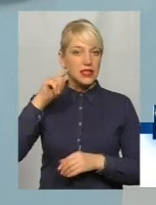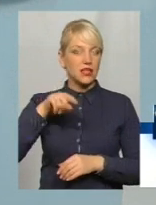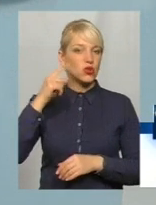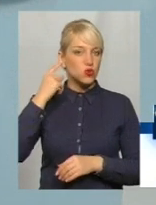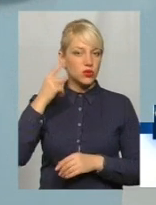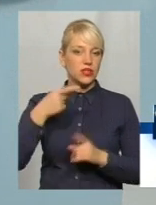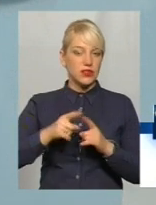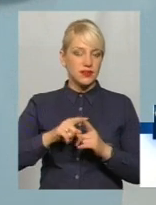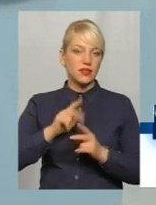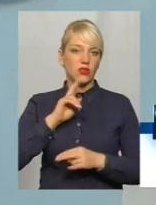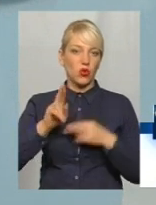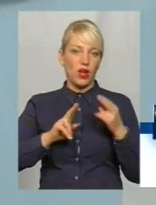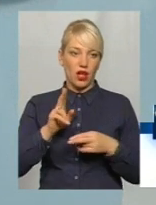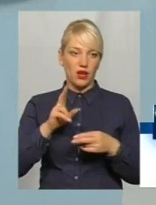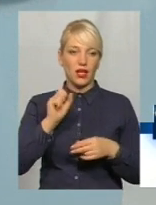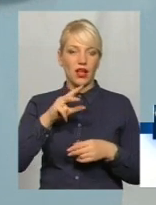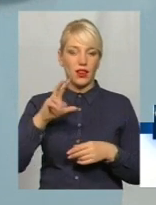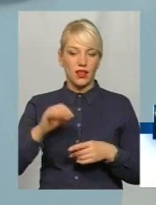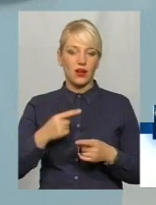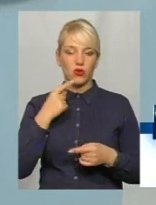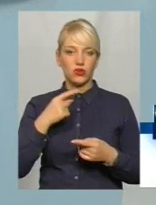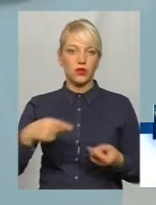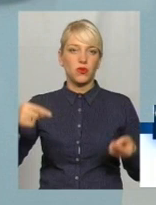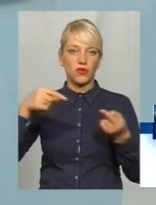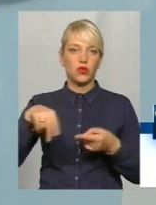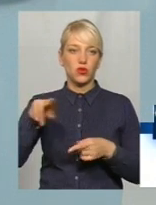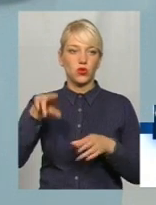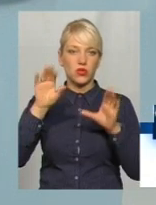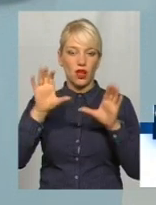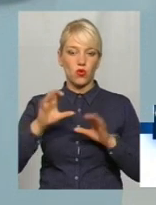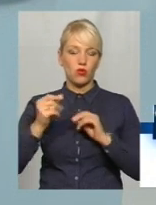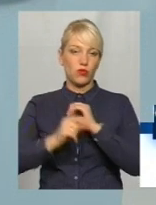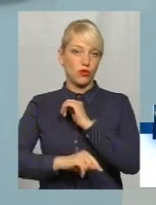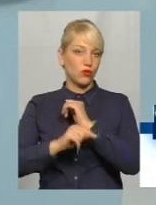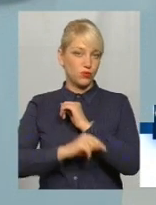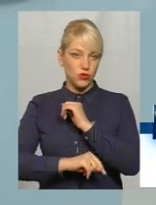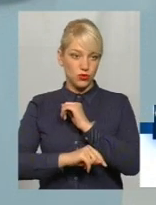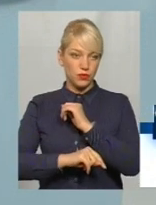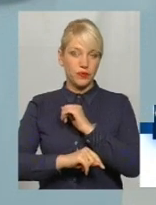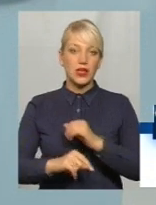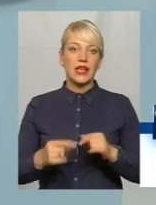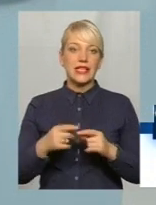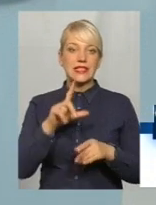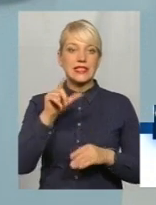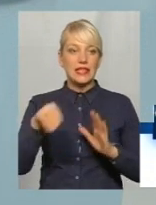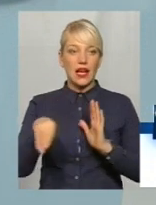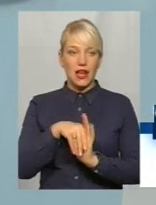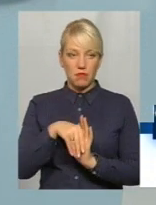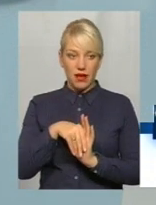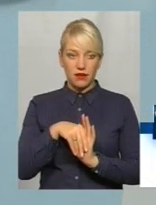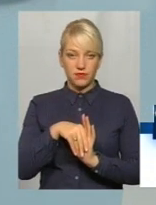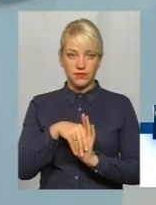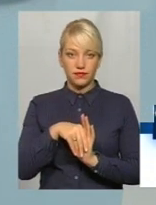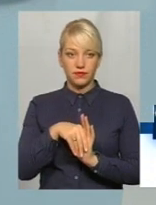ці дорікання, але хочу сказати, що відповідно до закону про корупцію, за хабар, як було